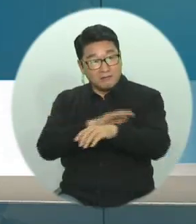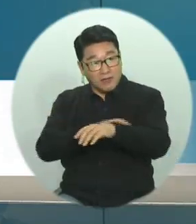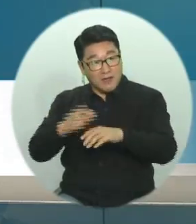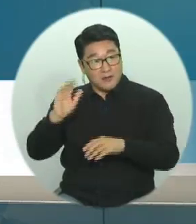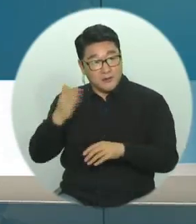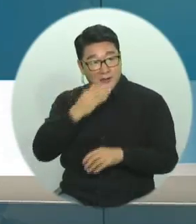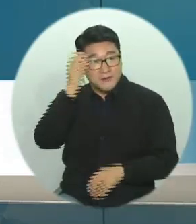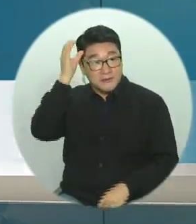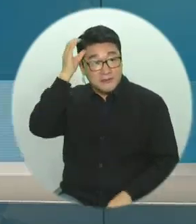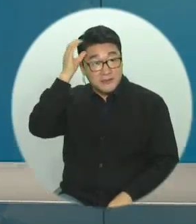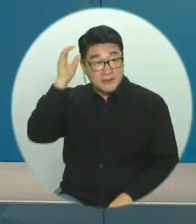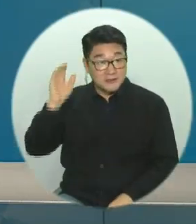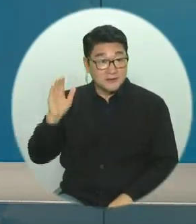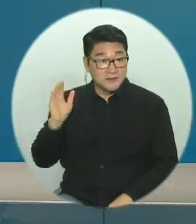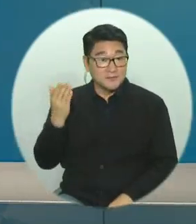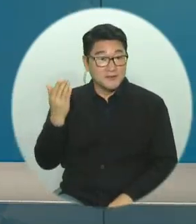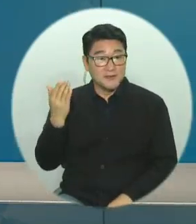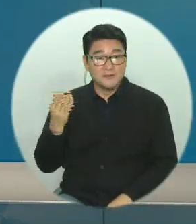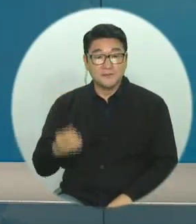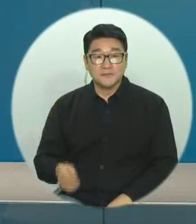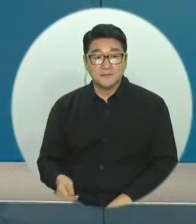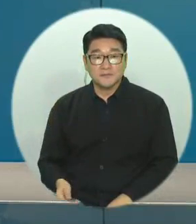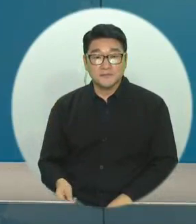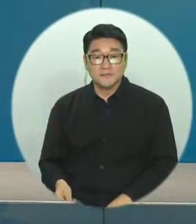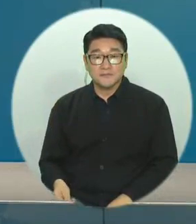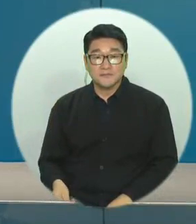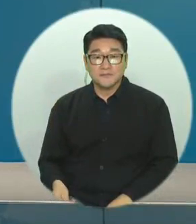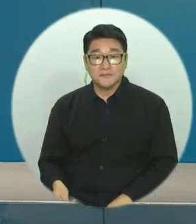걸로 기대됩니다 박 기자가